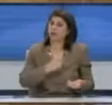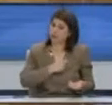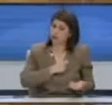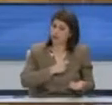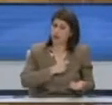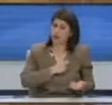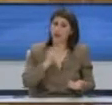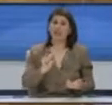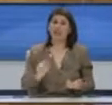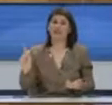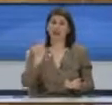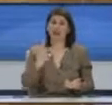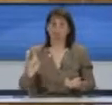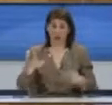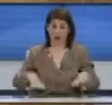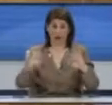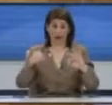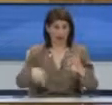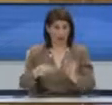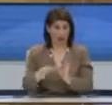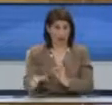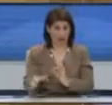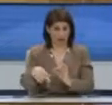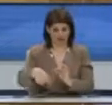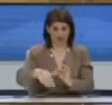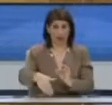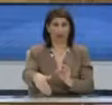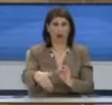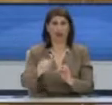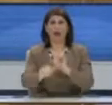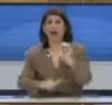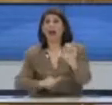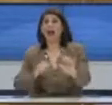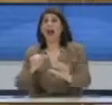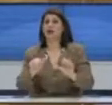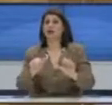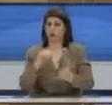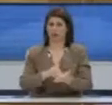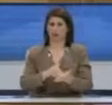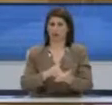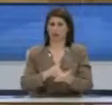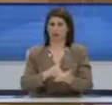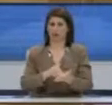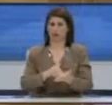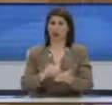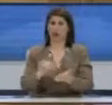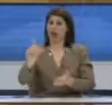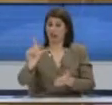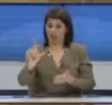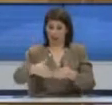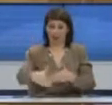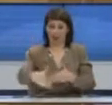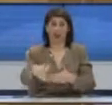σκόπιμο το Σαββατοκύριακο το οποίο ξεκινάει αυτό το μέτρο να το αλλάξουμε, να το τροποποιήσουμε. Επίσης από